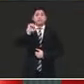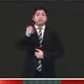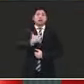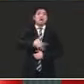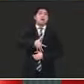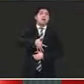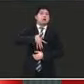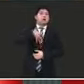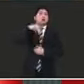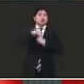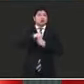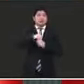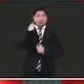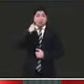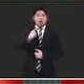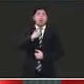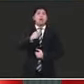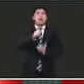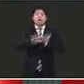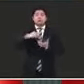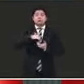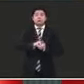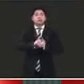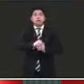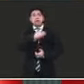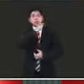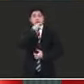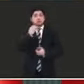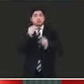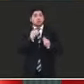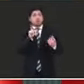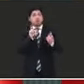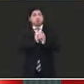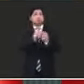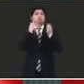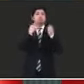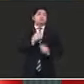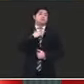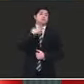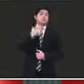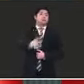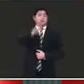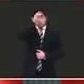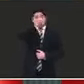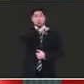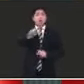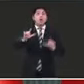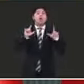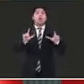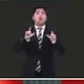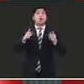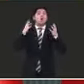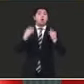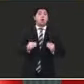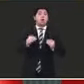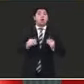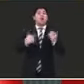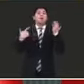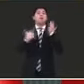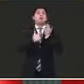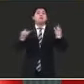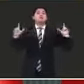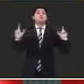heyecanlı fevkalade samimi geçti Türkiye'nin ihtiyacı olan teknofest